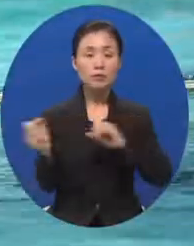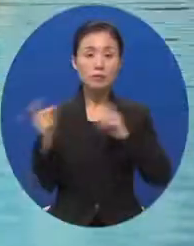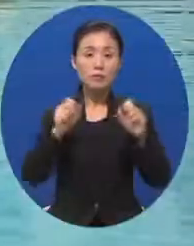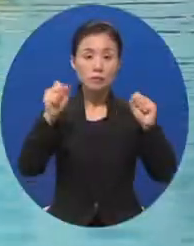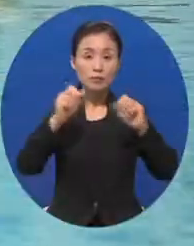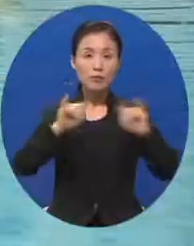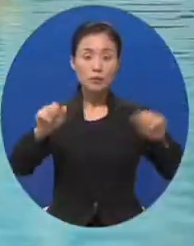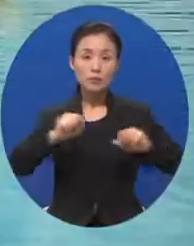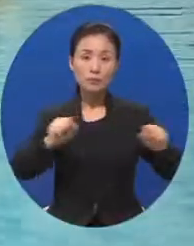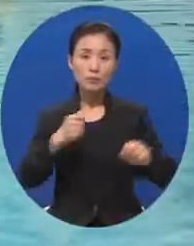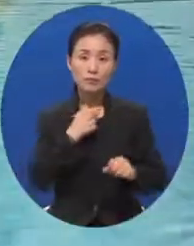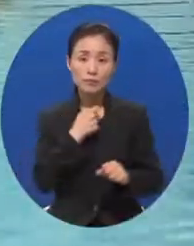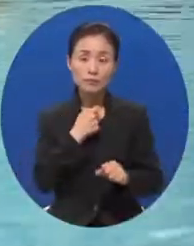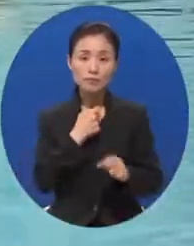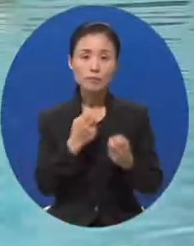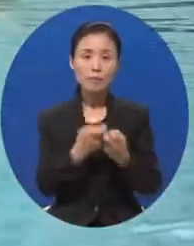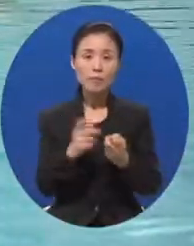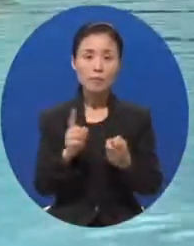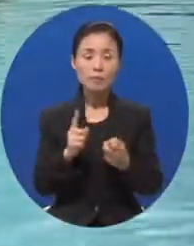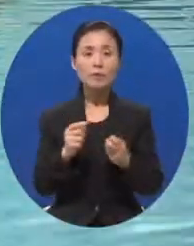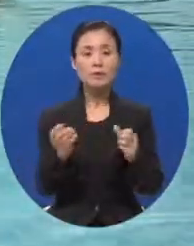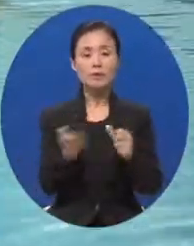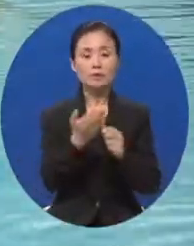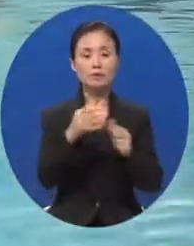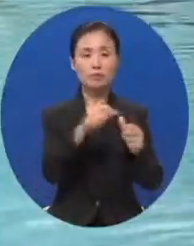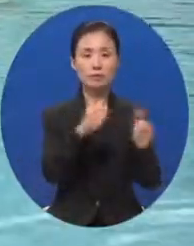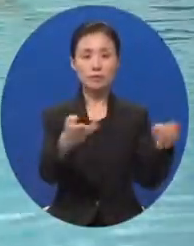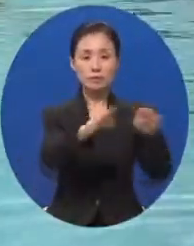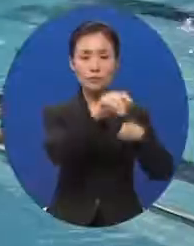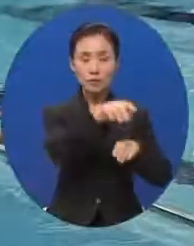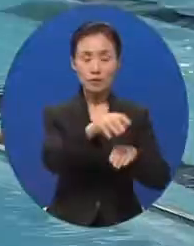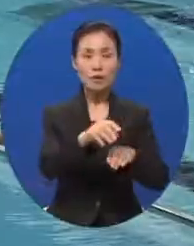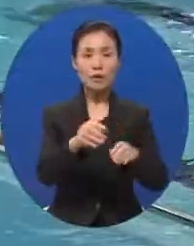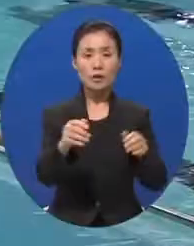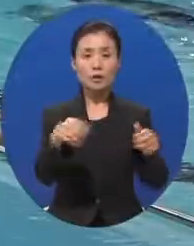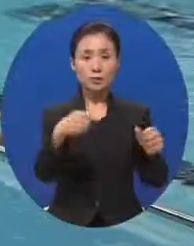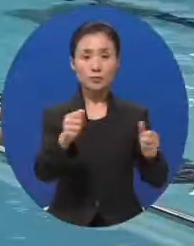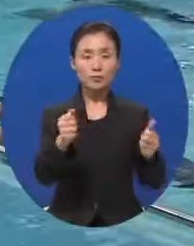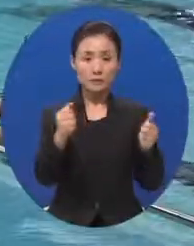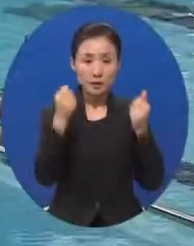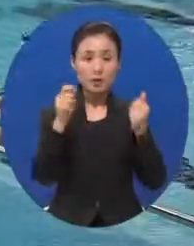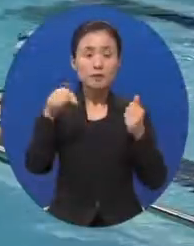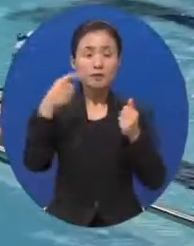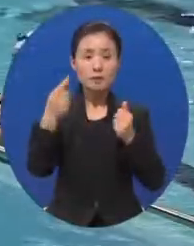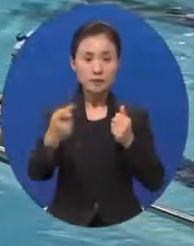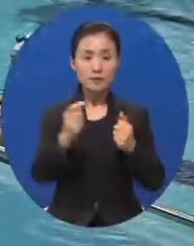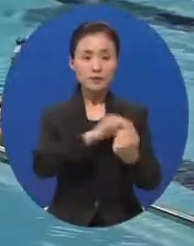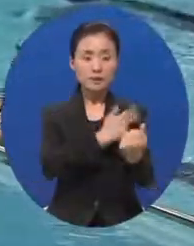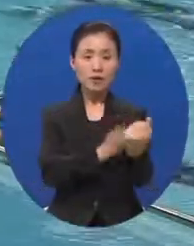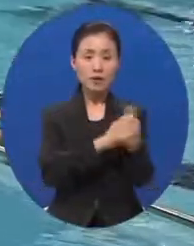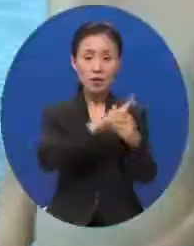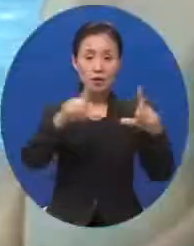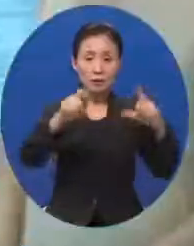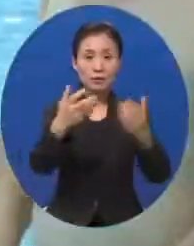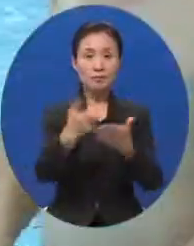수중재활운동사로 활동하기 위해서는 양성교육기관에서 일정 교육을 이수하면 주어지는 자격증을 취득해야